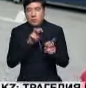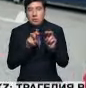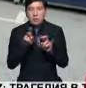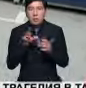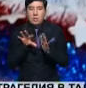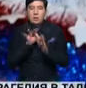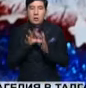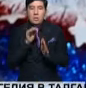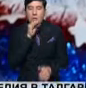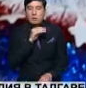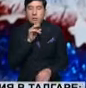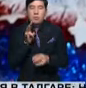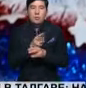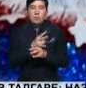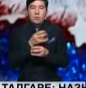и ночью.